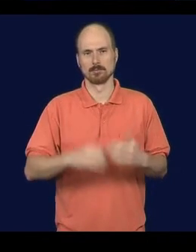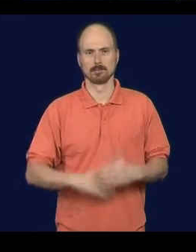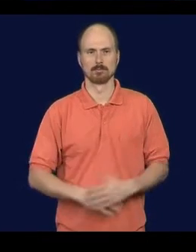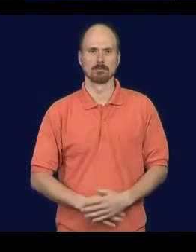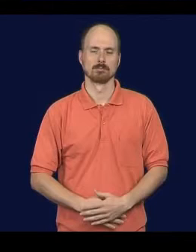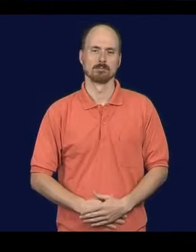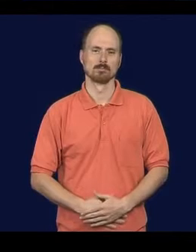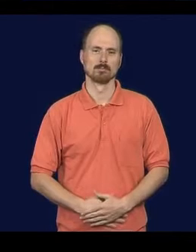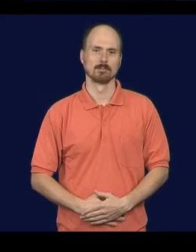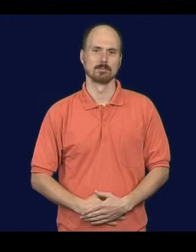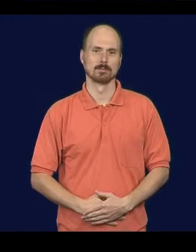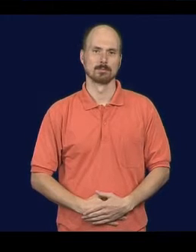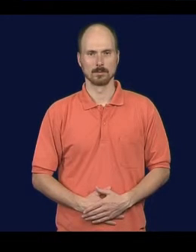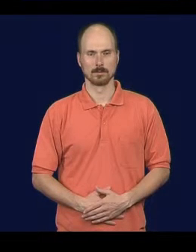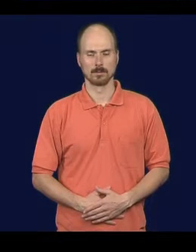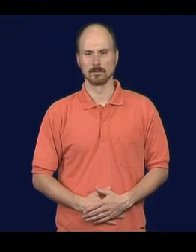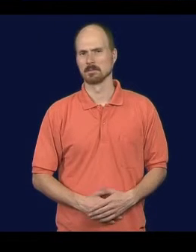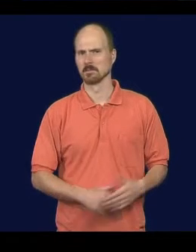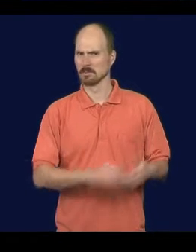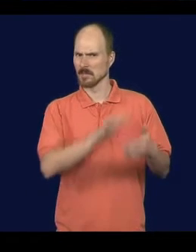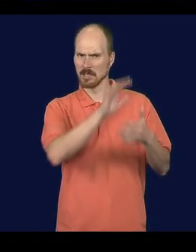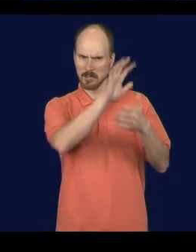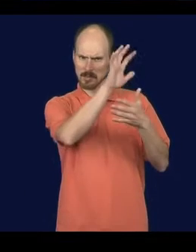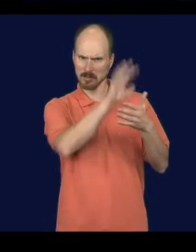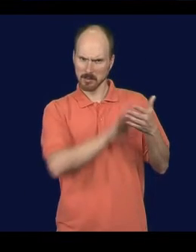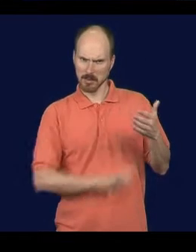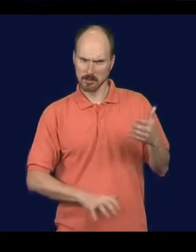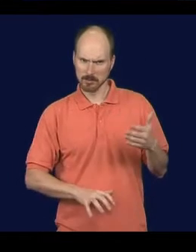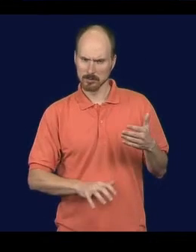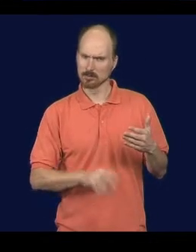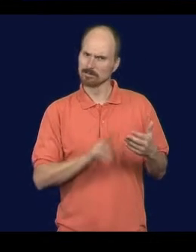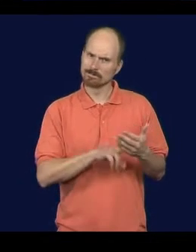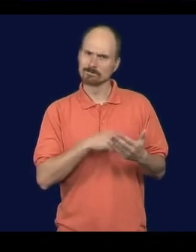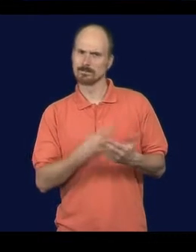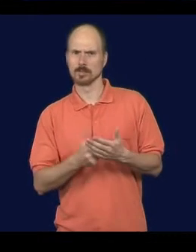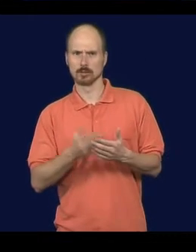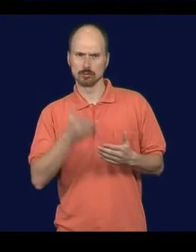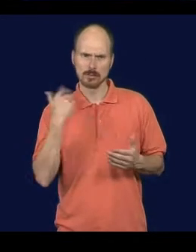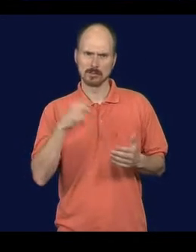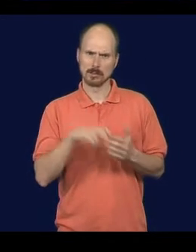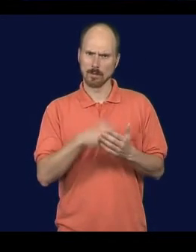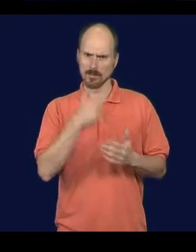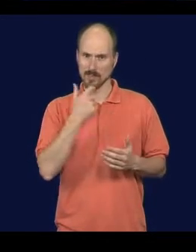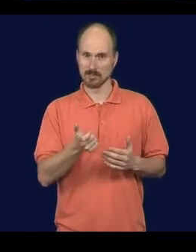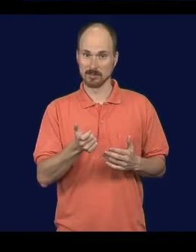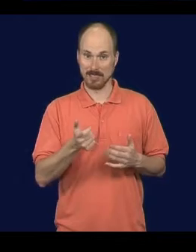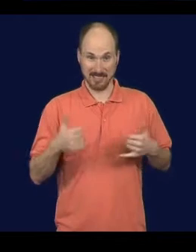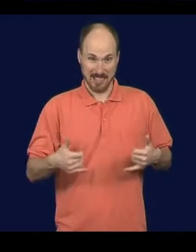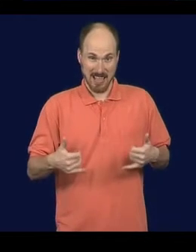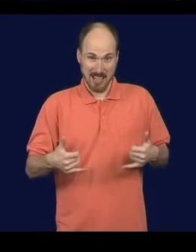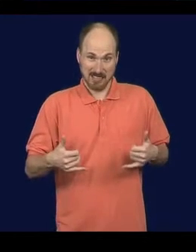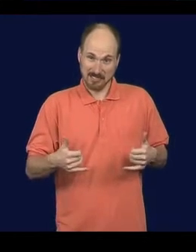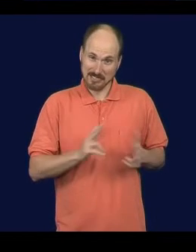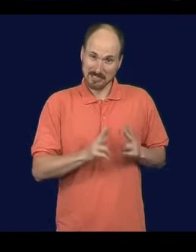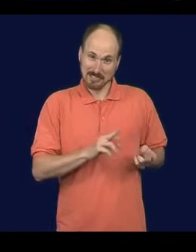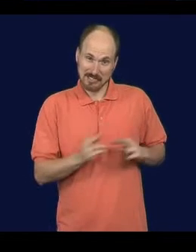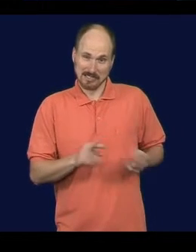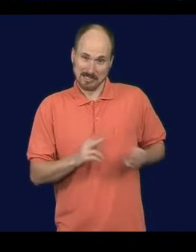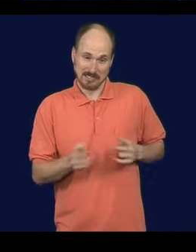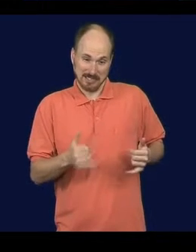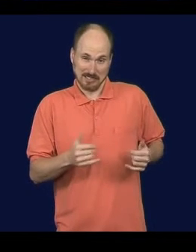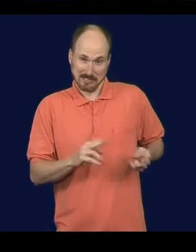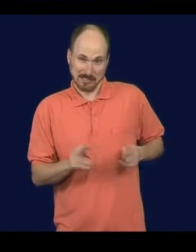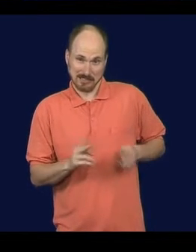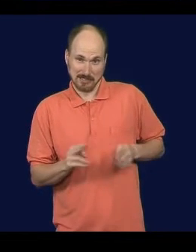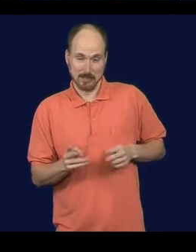takže ani chodící neprojde, jo, mezi zdí a tím automobilem. A nebo je tam ještě k tomu třeba